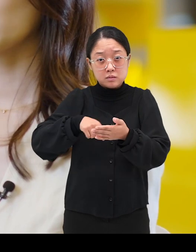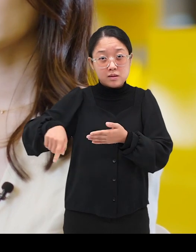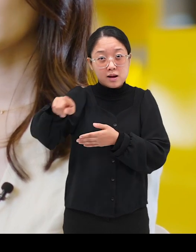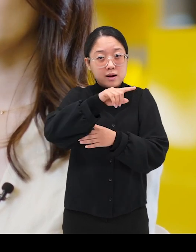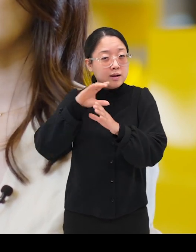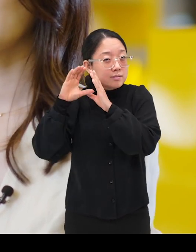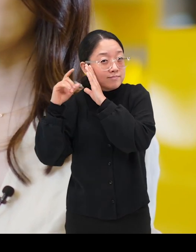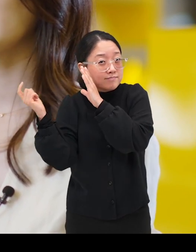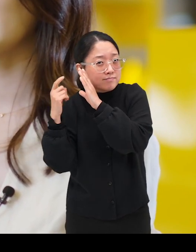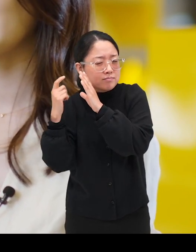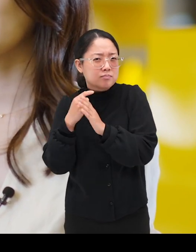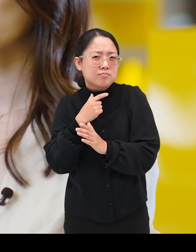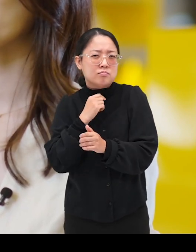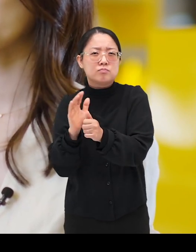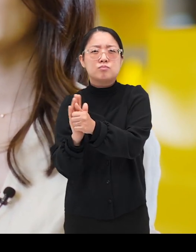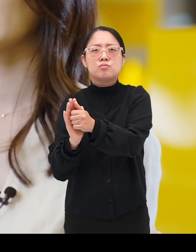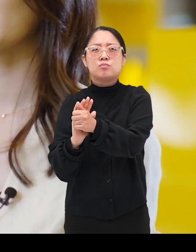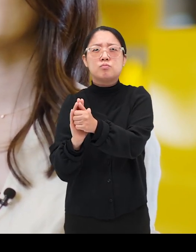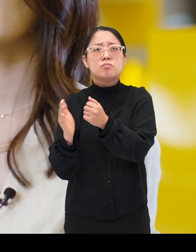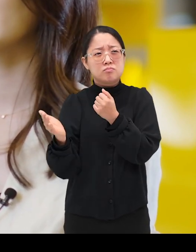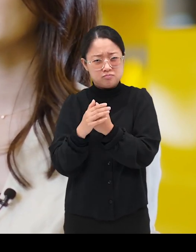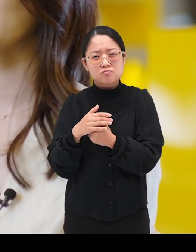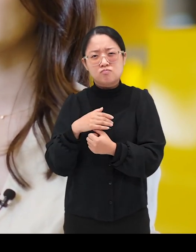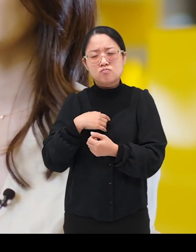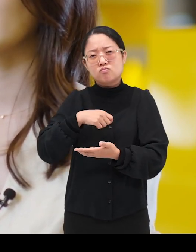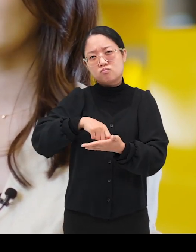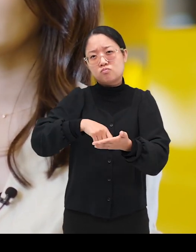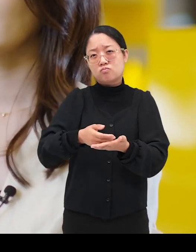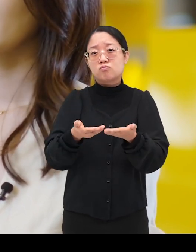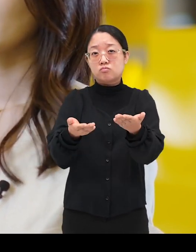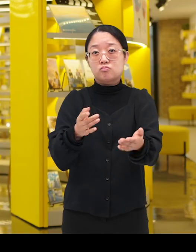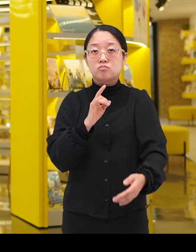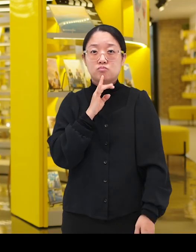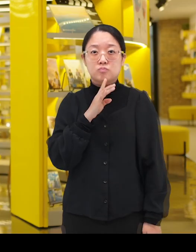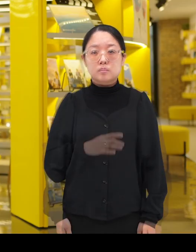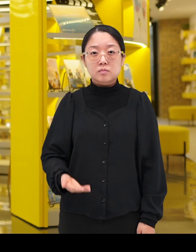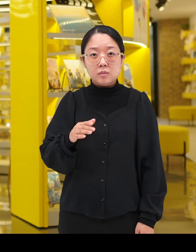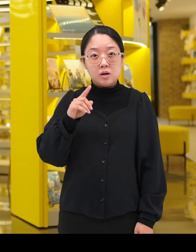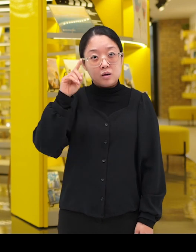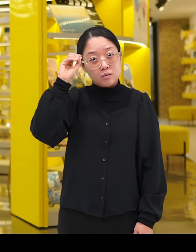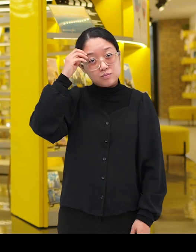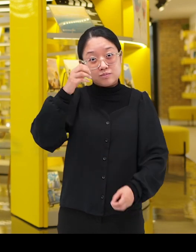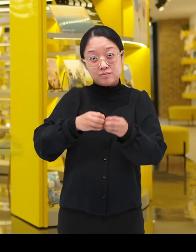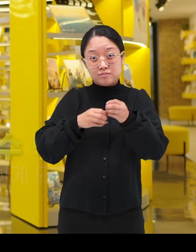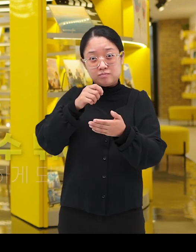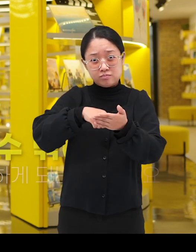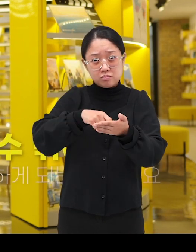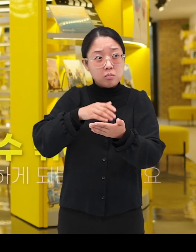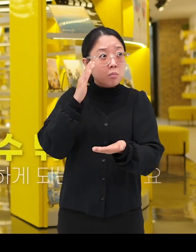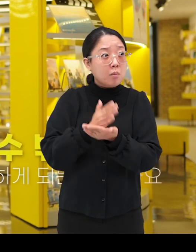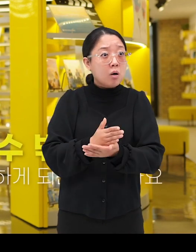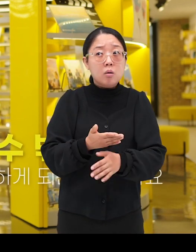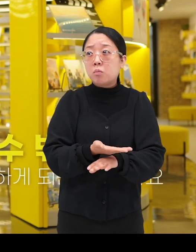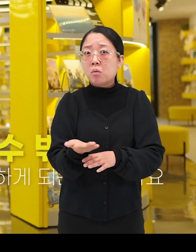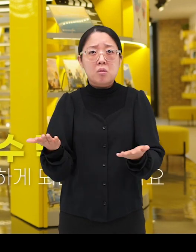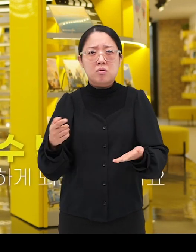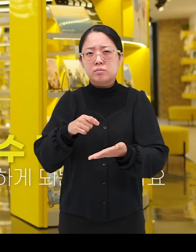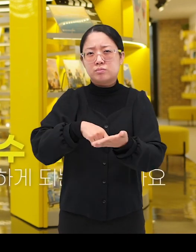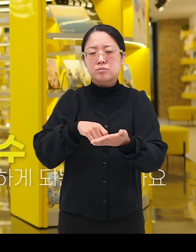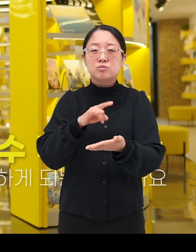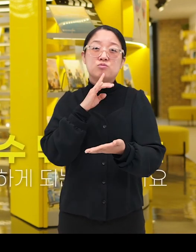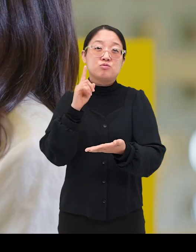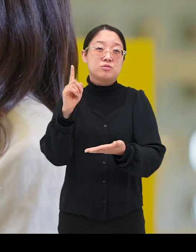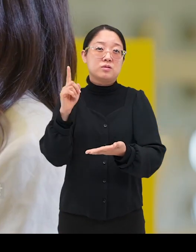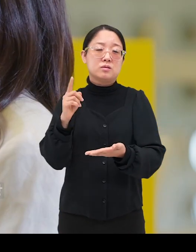청취자분들한테 위로가 되고 그분들이 듣고 싶어하는 그런 글들을 써드리는데, 소설가로서는 제가 쓸 수밖에 없는 이야기를 하게 되는